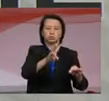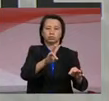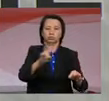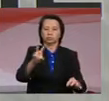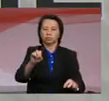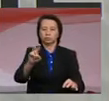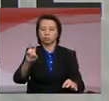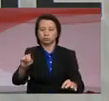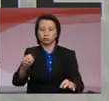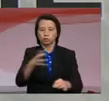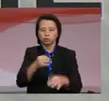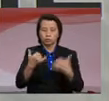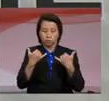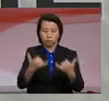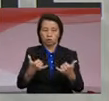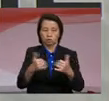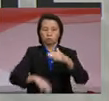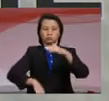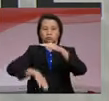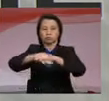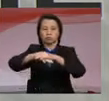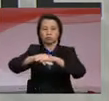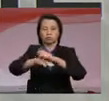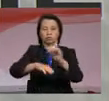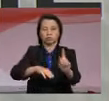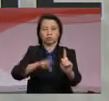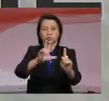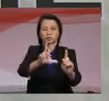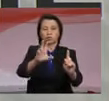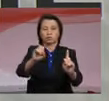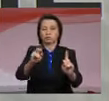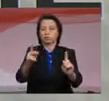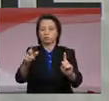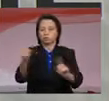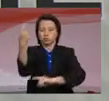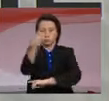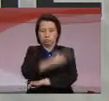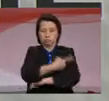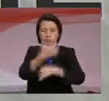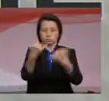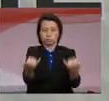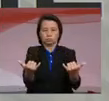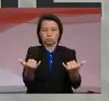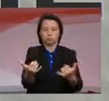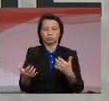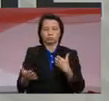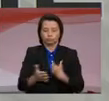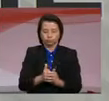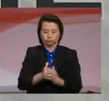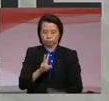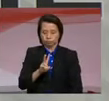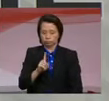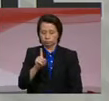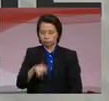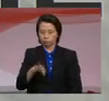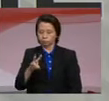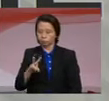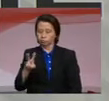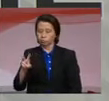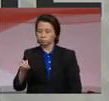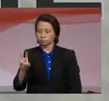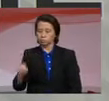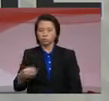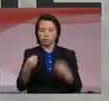Julai 2020 dan kini mencecah 130 kes pada hari ini. Sehingga 21 Julai